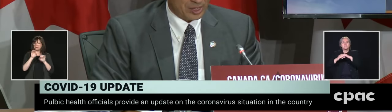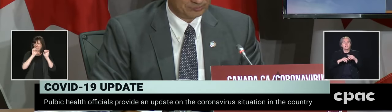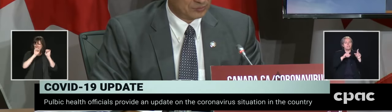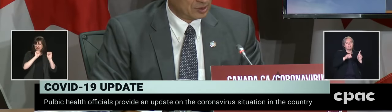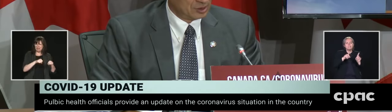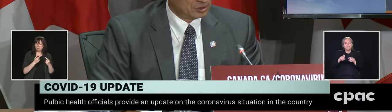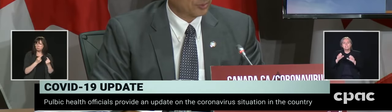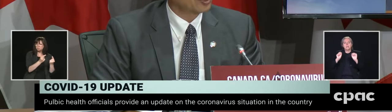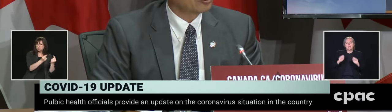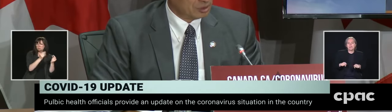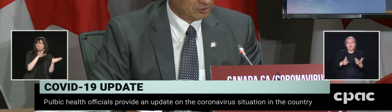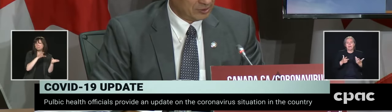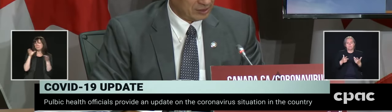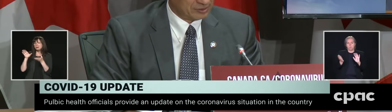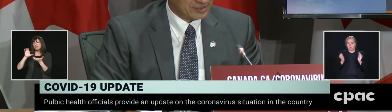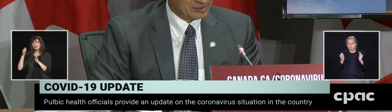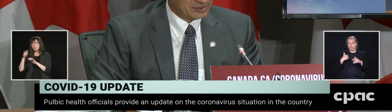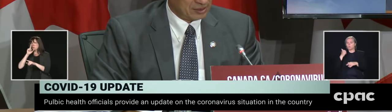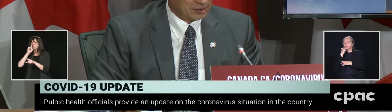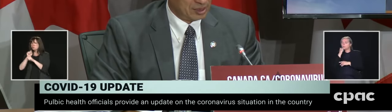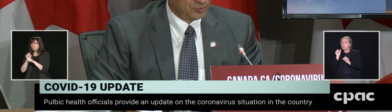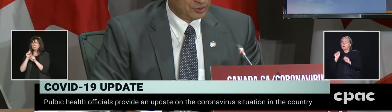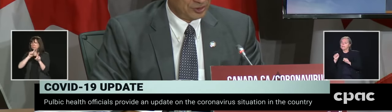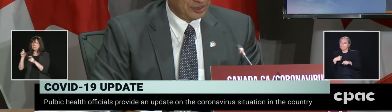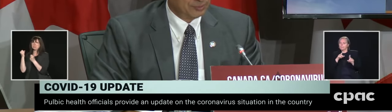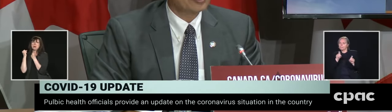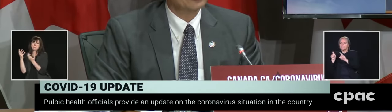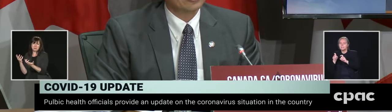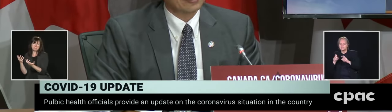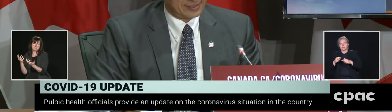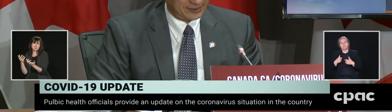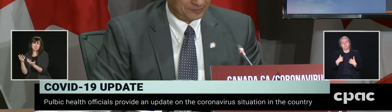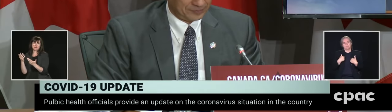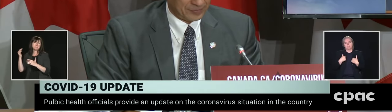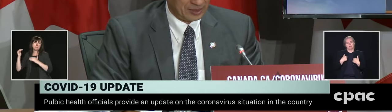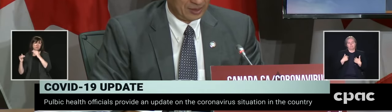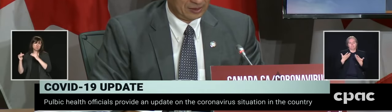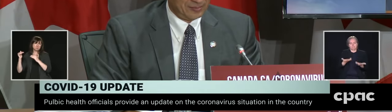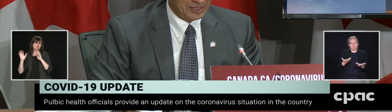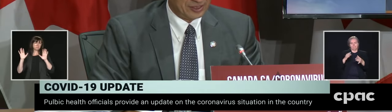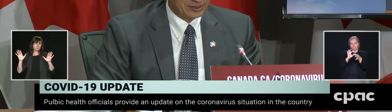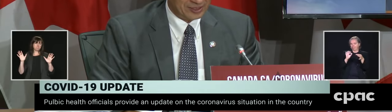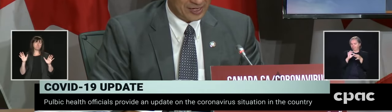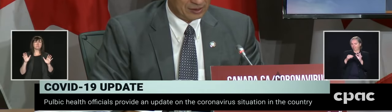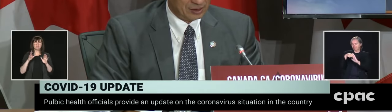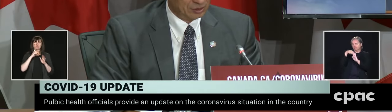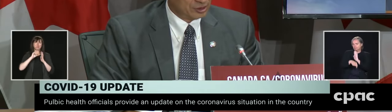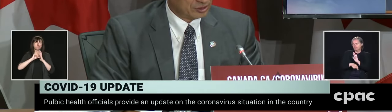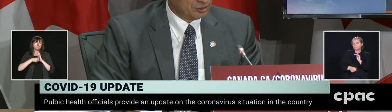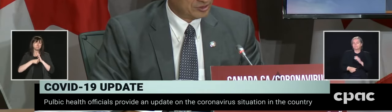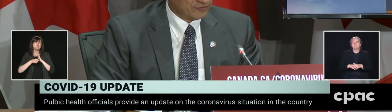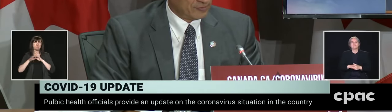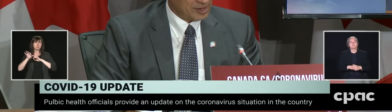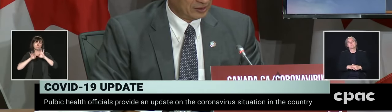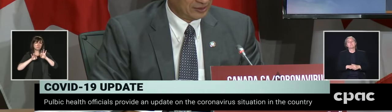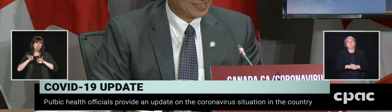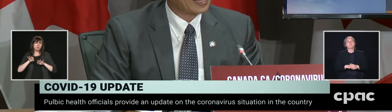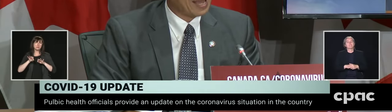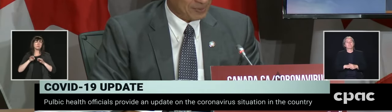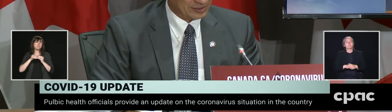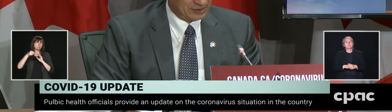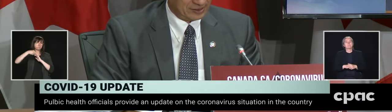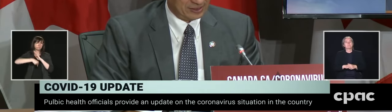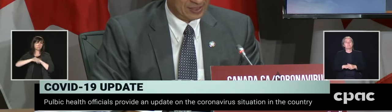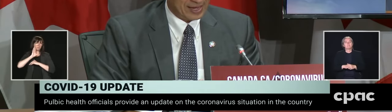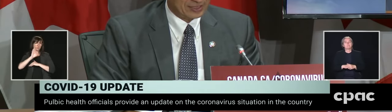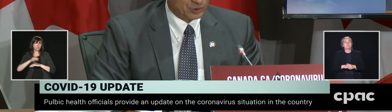laboratoire. Je prends donc quelques instants pour donner plus de détails. De manière claire, lorsque nous avons parlé de